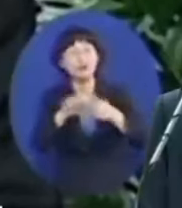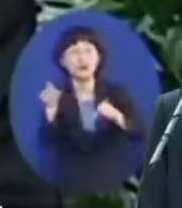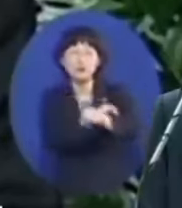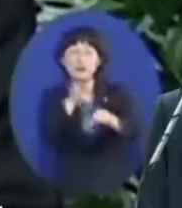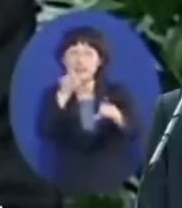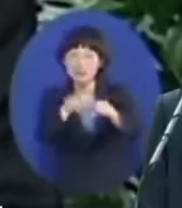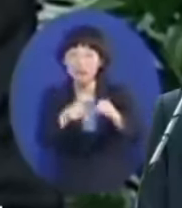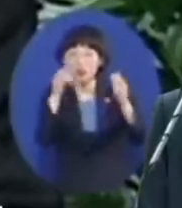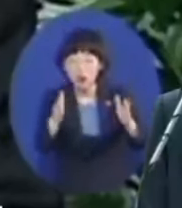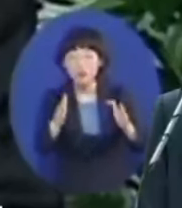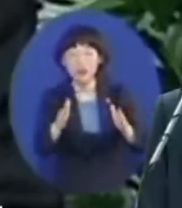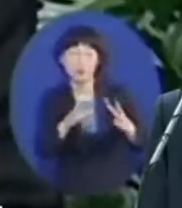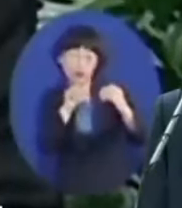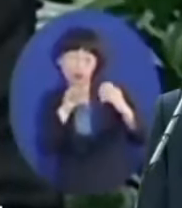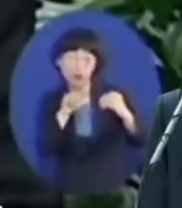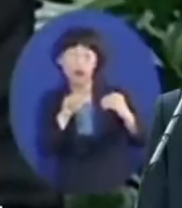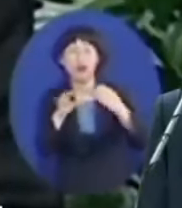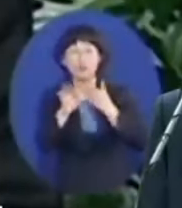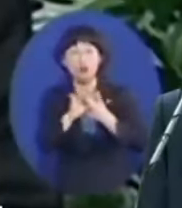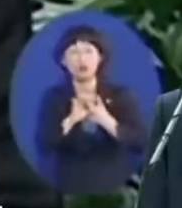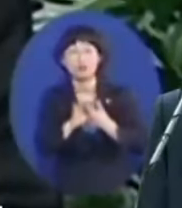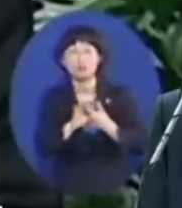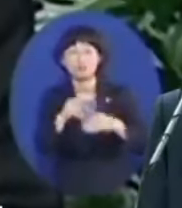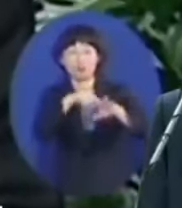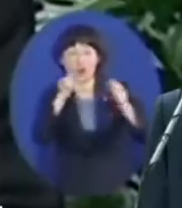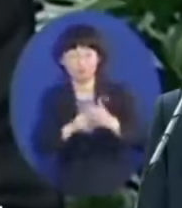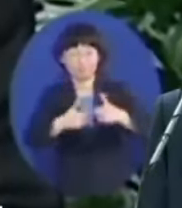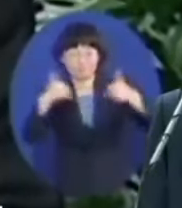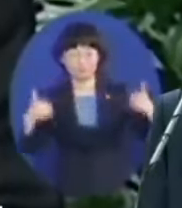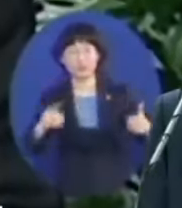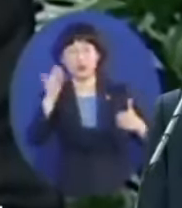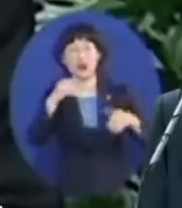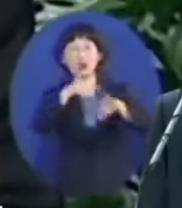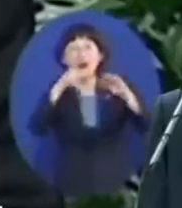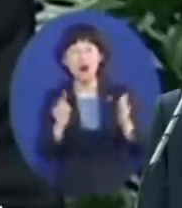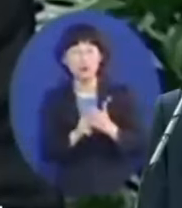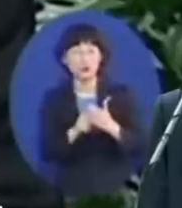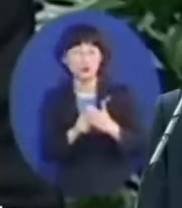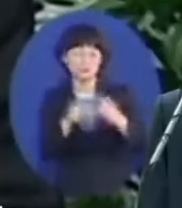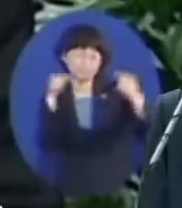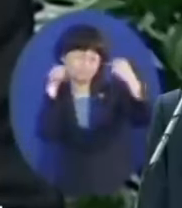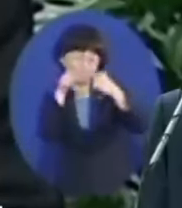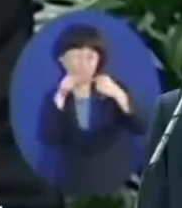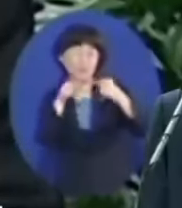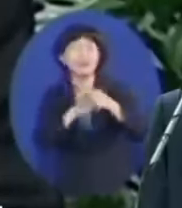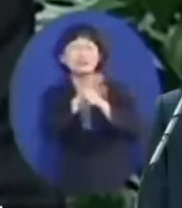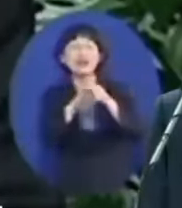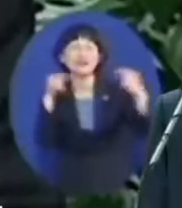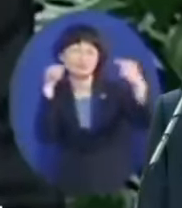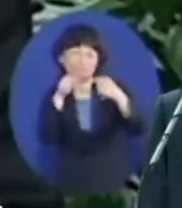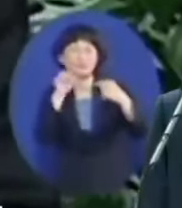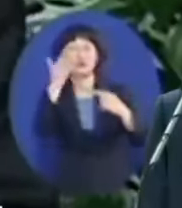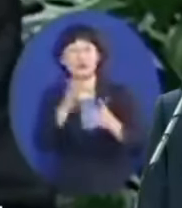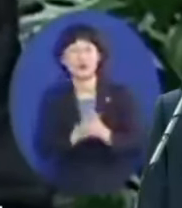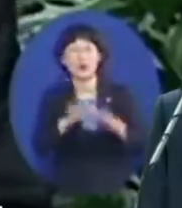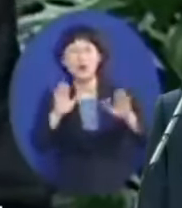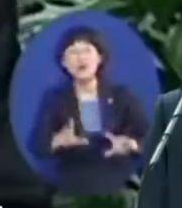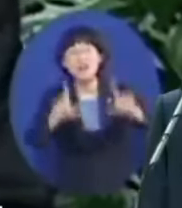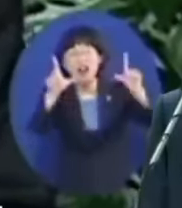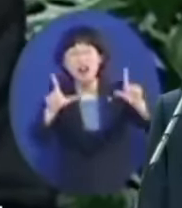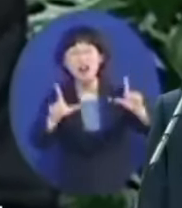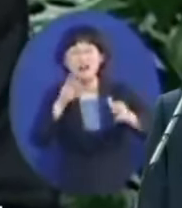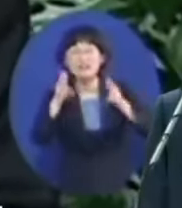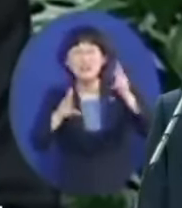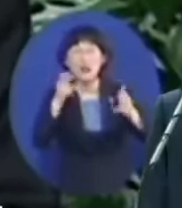마주보고 대화하든지 대화를 하면 가슴을 열어놓게 되고 마음이 통하게 되고 사랑이 통하게 되는 것입니다. 오늘날